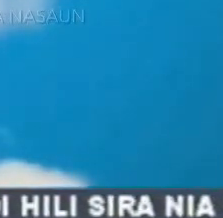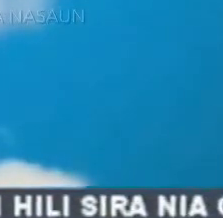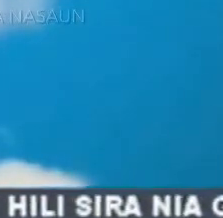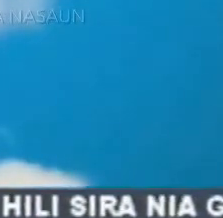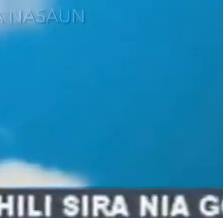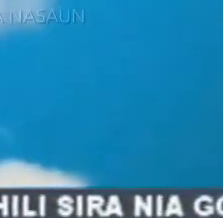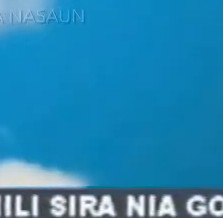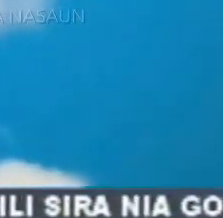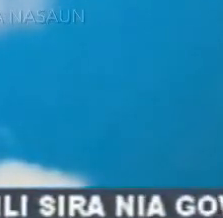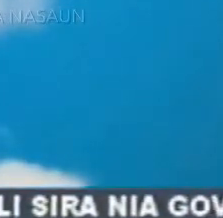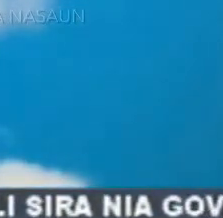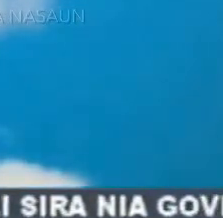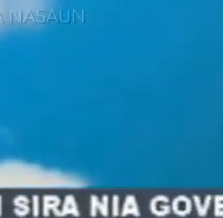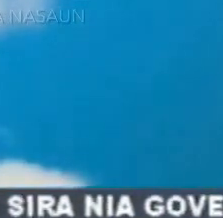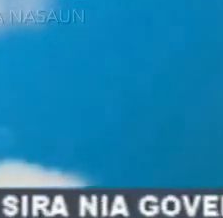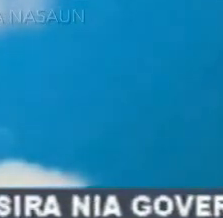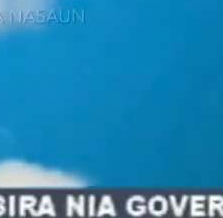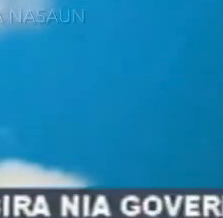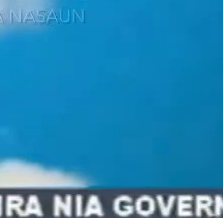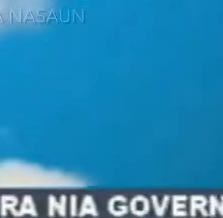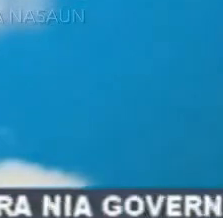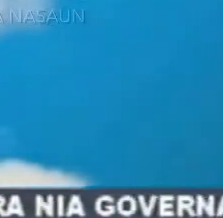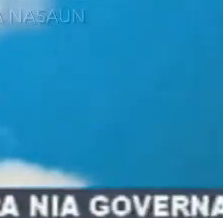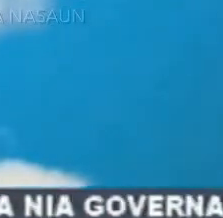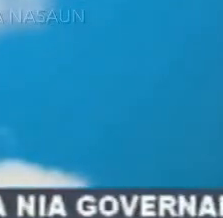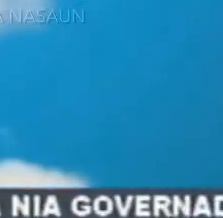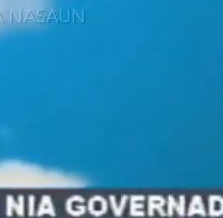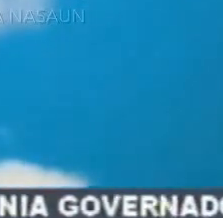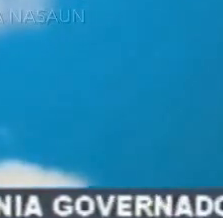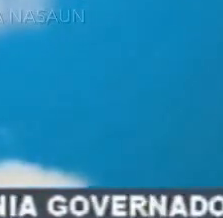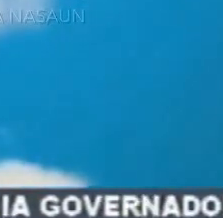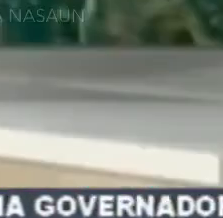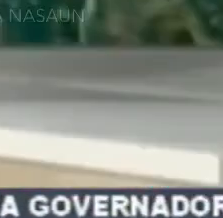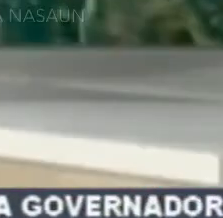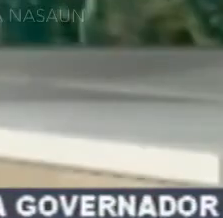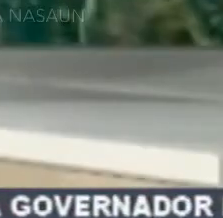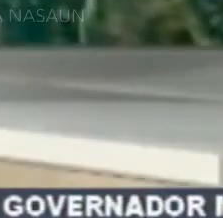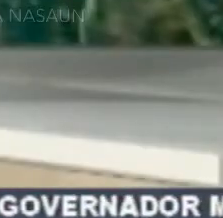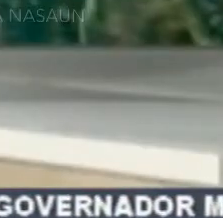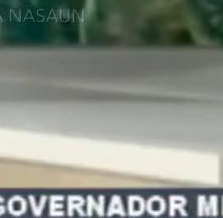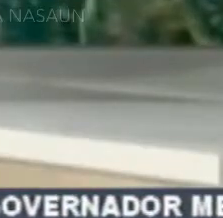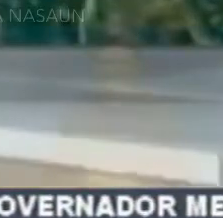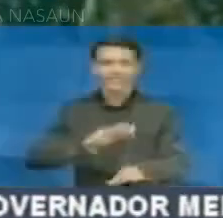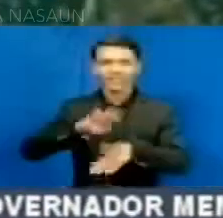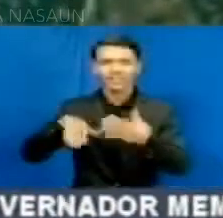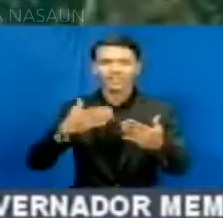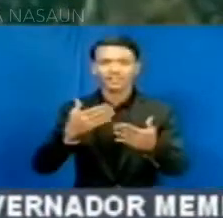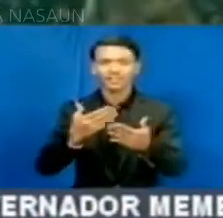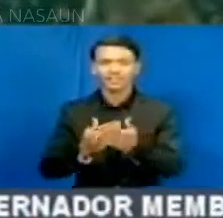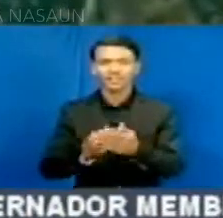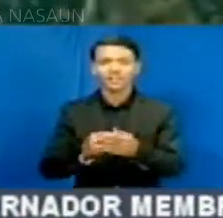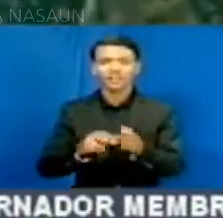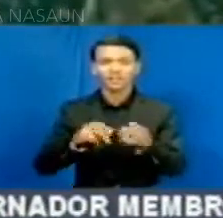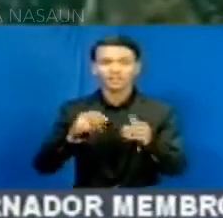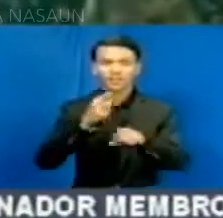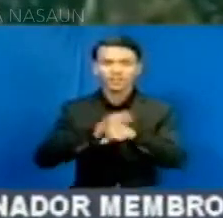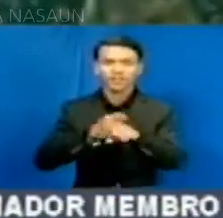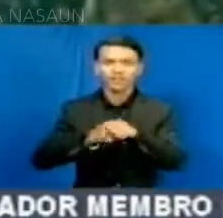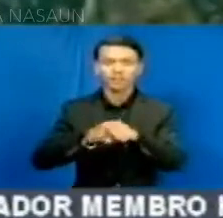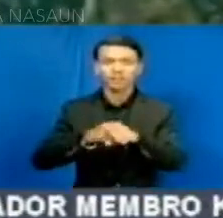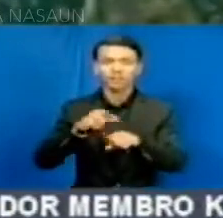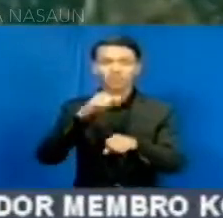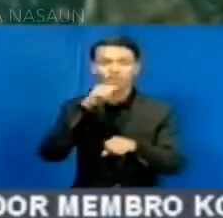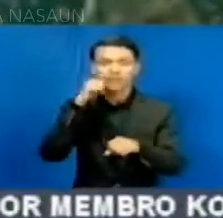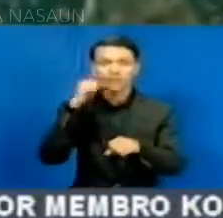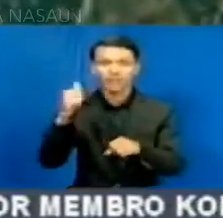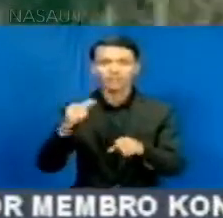Sul 0.7 ate 1.0 metro normal. Diak malusira ide nema previsão do tempo bai disang